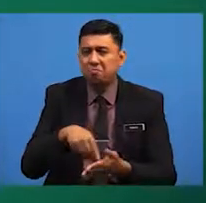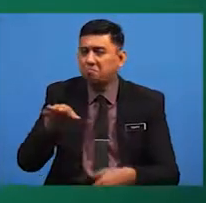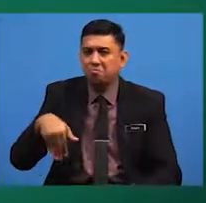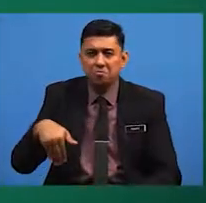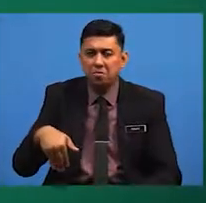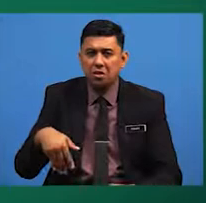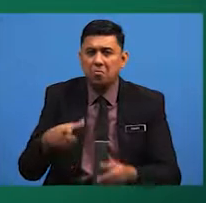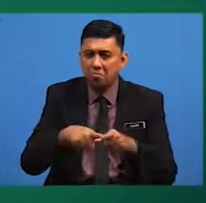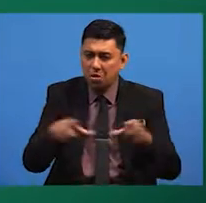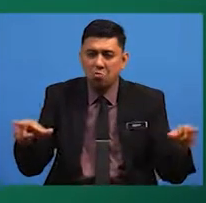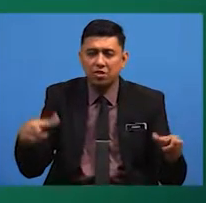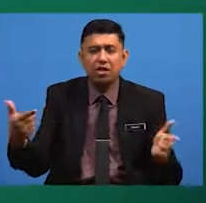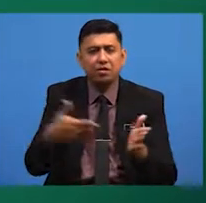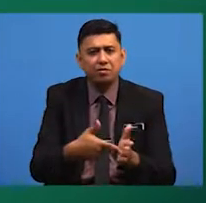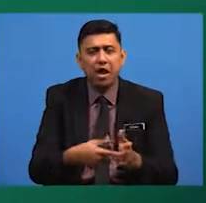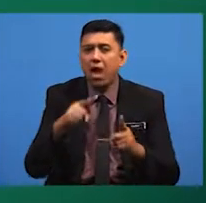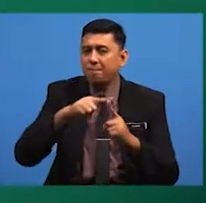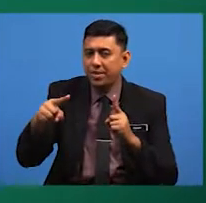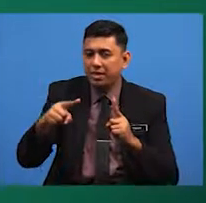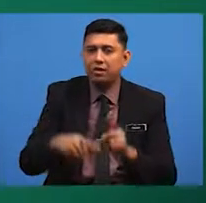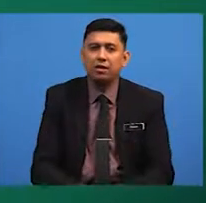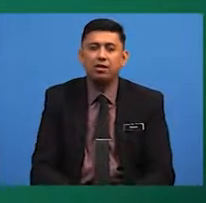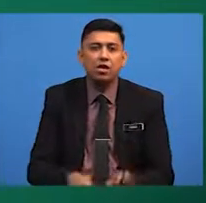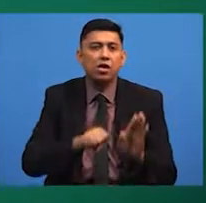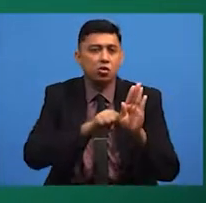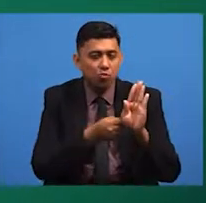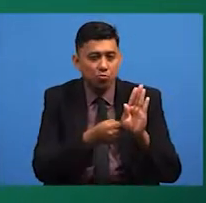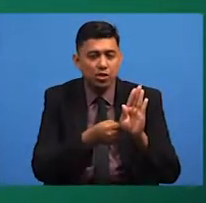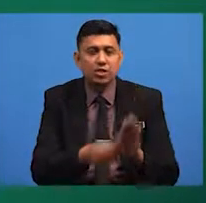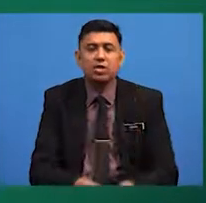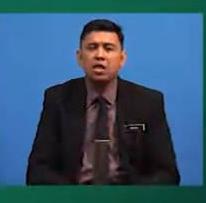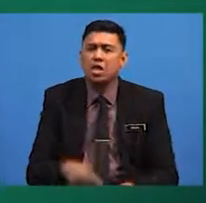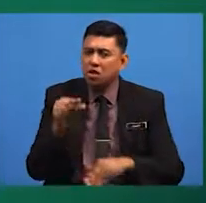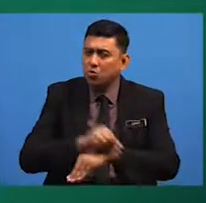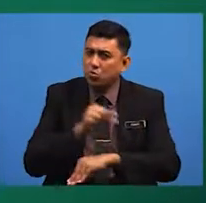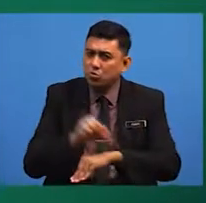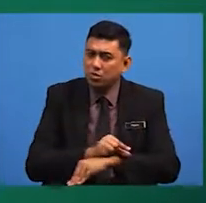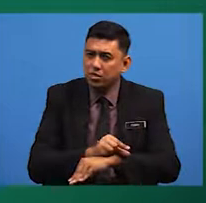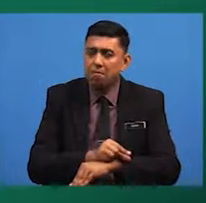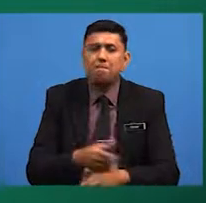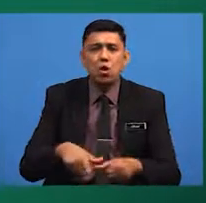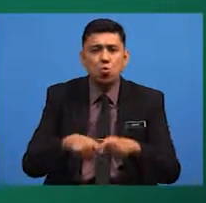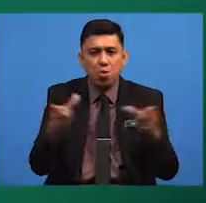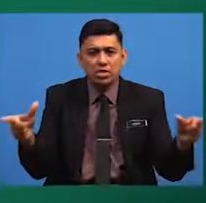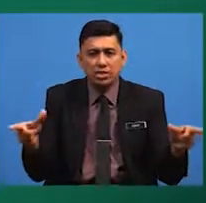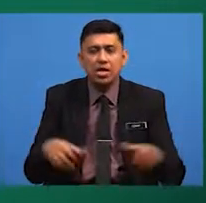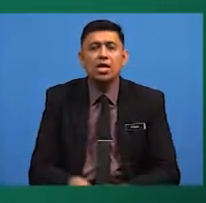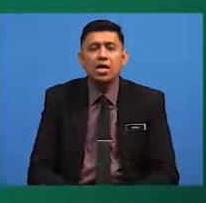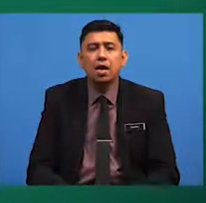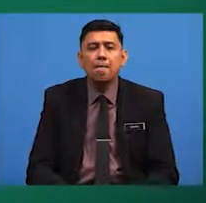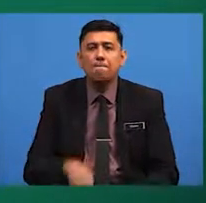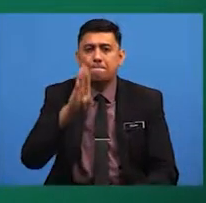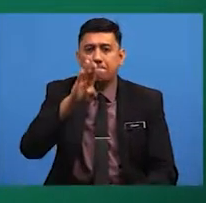belum diperluaskan lagi namun Sumut lagi Ini digunakan secara meluas di negara